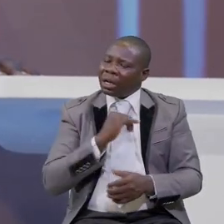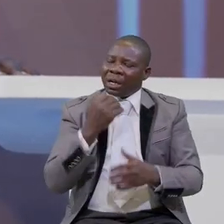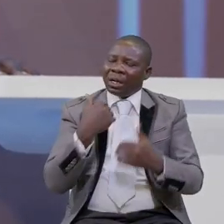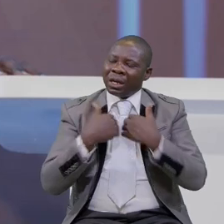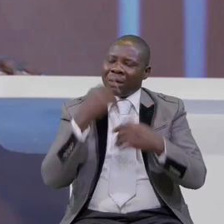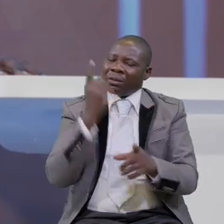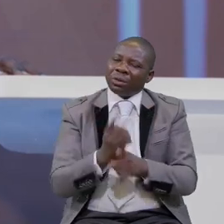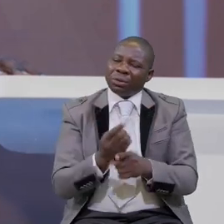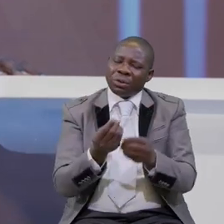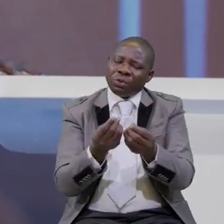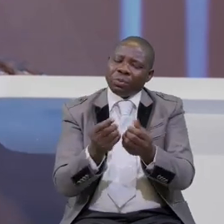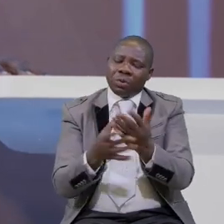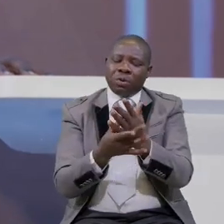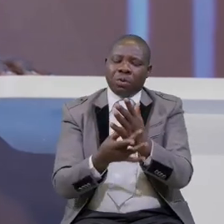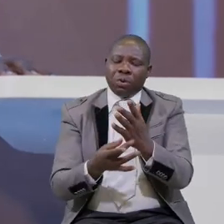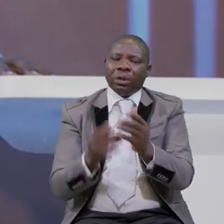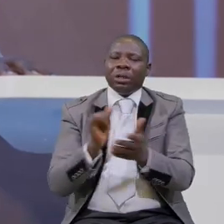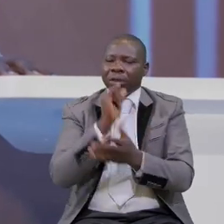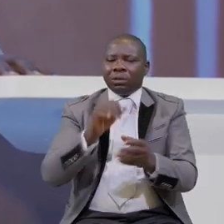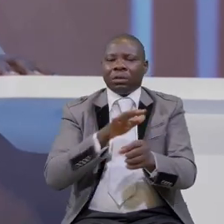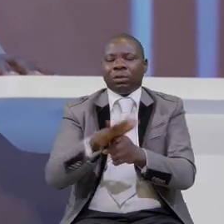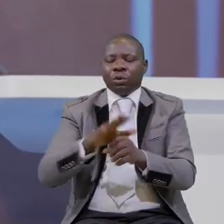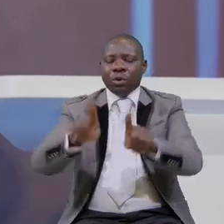J'ai un peu d'huile, d'accord.